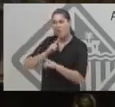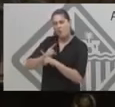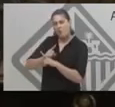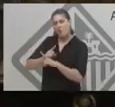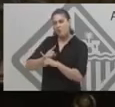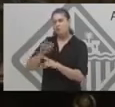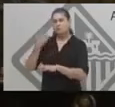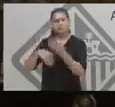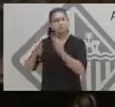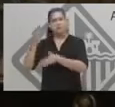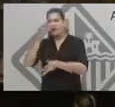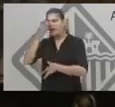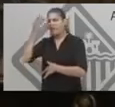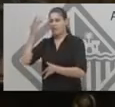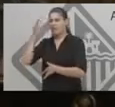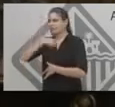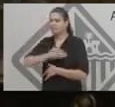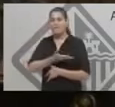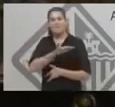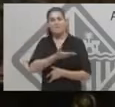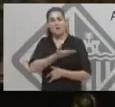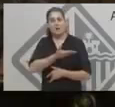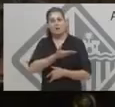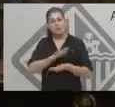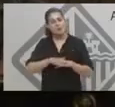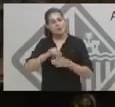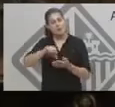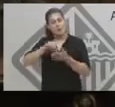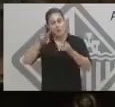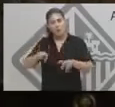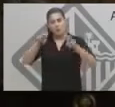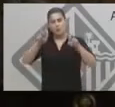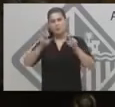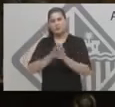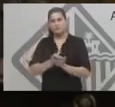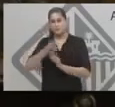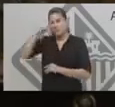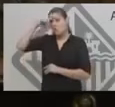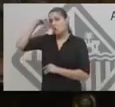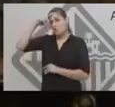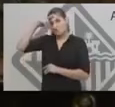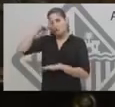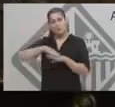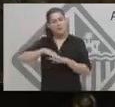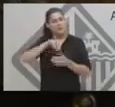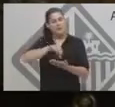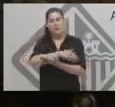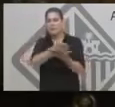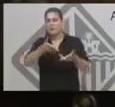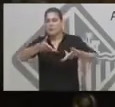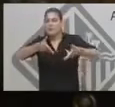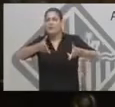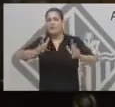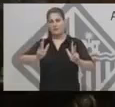I aquest ha de ser un dels valors d'aquesta nova ciutat. Cultura per fer ciutadans lliures. Jo crec